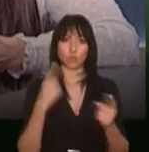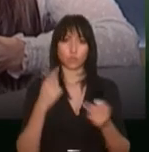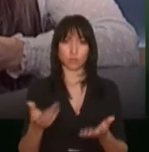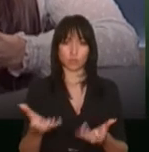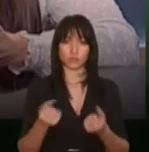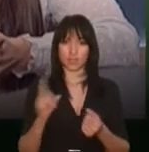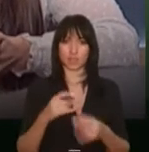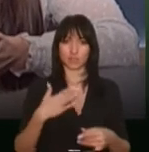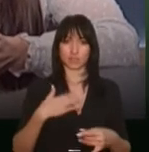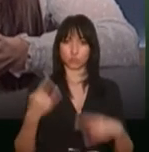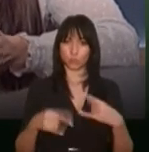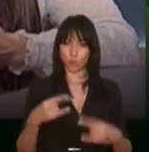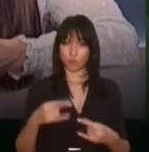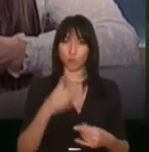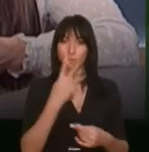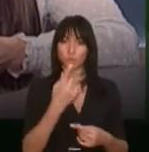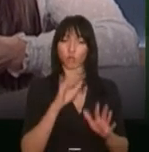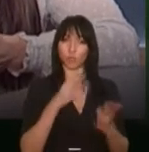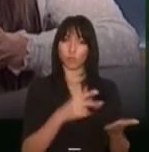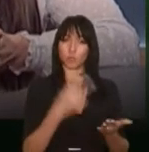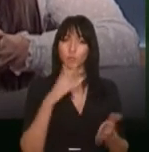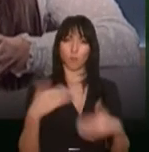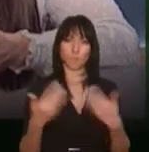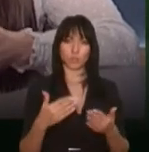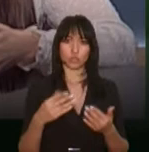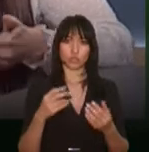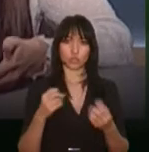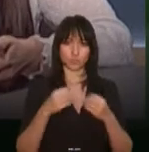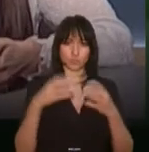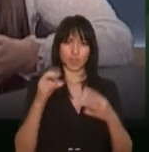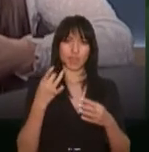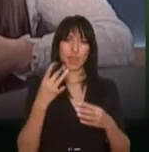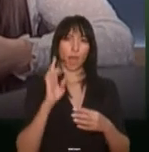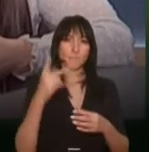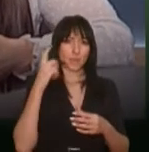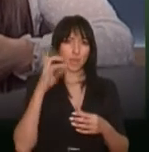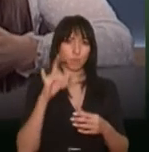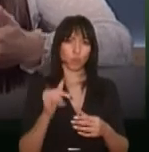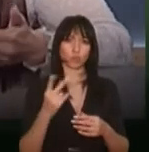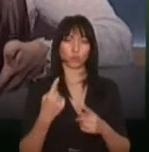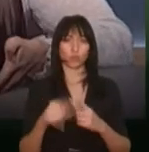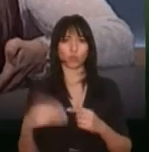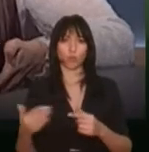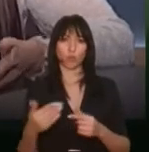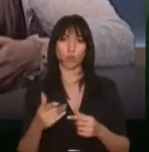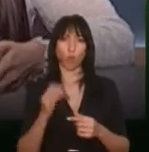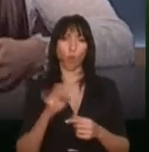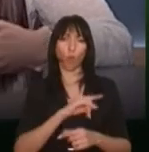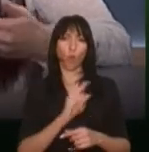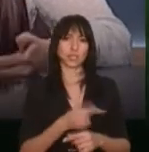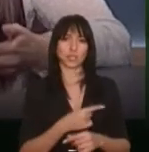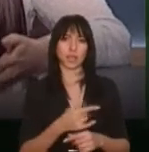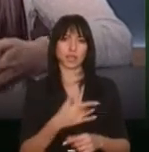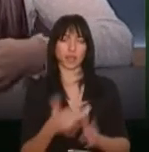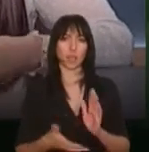Суспільного. Бачимо в одному випадку двобічний набряк мозку, в іншому гостра серцева недостатність. Ви казали, що причини раптової смерті дітей,